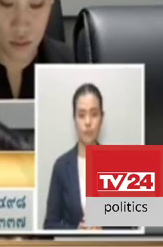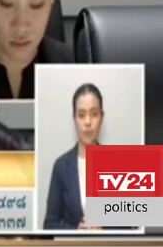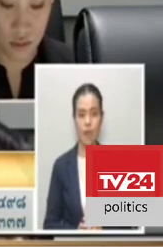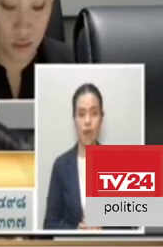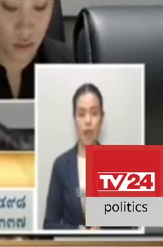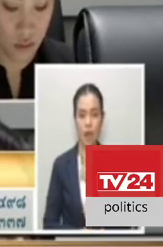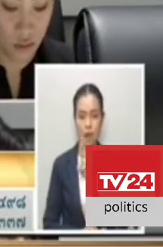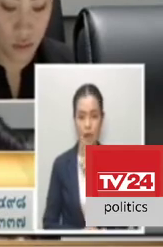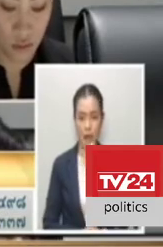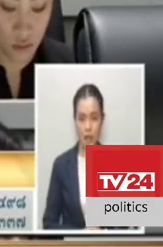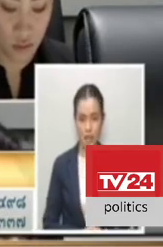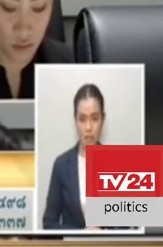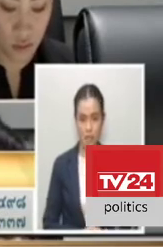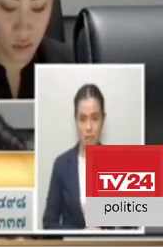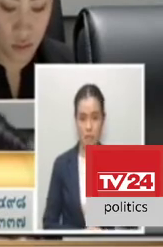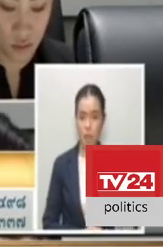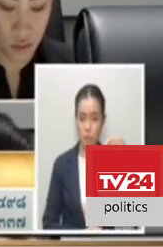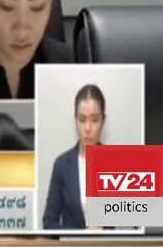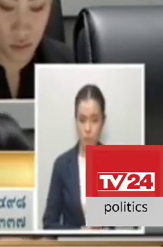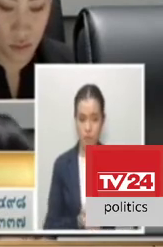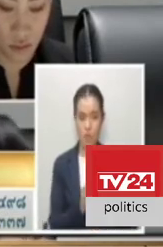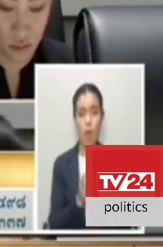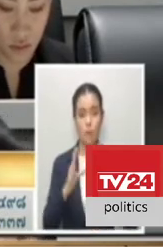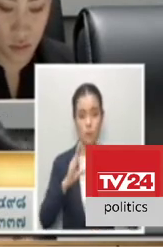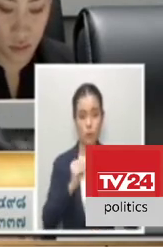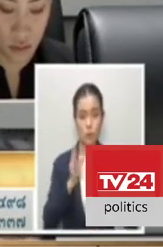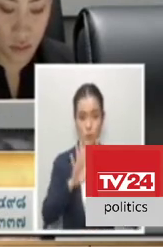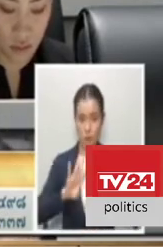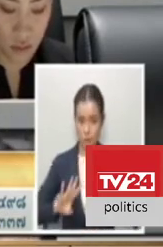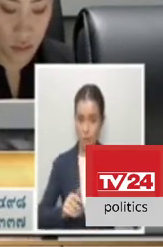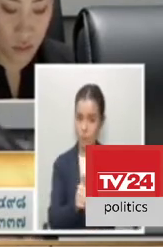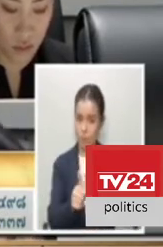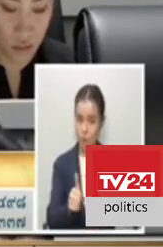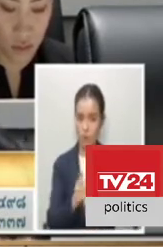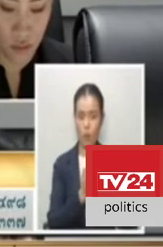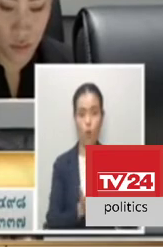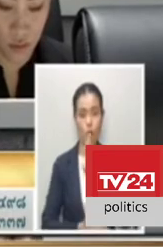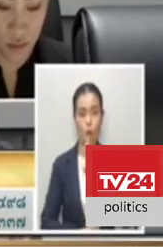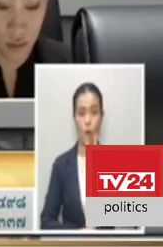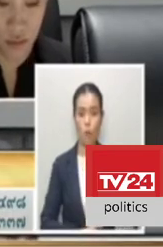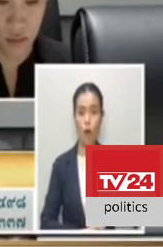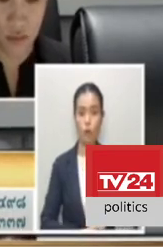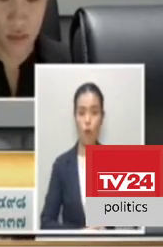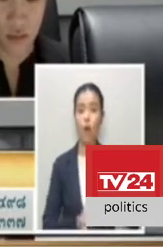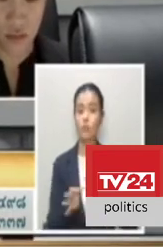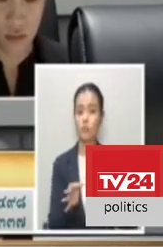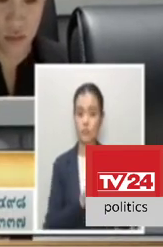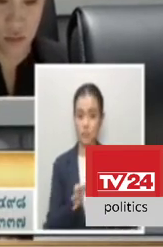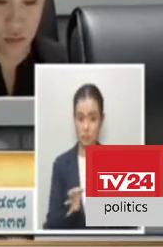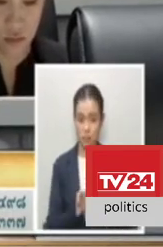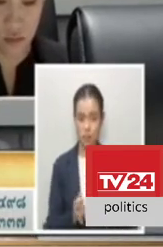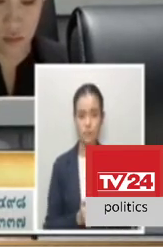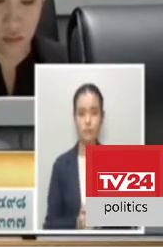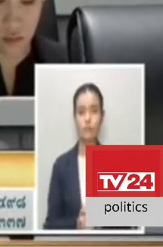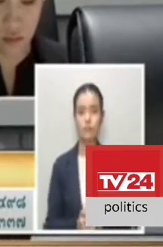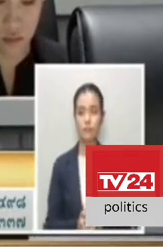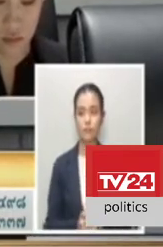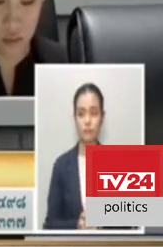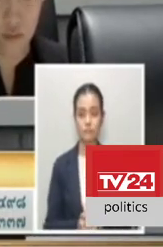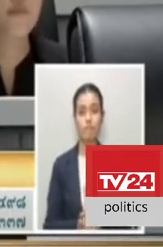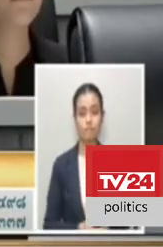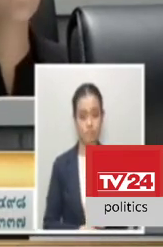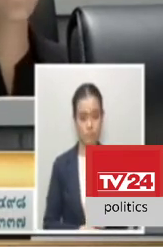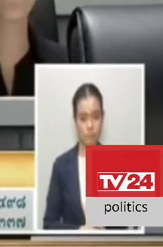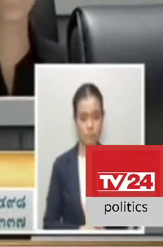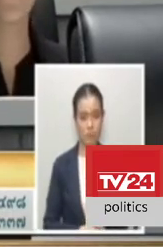ารือในช่วงการประชุมสุดยอดอาเซียนตามที่ท่านรัฐมนตรีนะคะได้ชี้แจงไปซึ่งปรากฏว่า